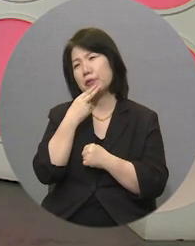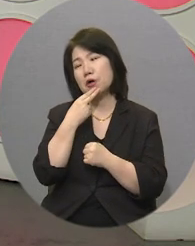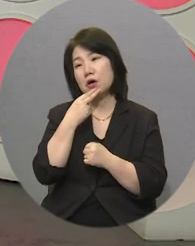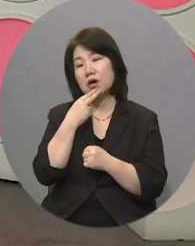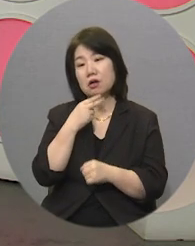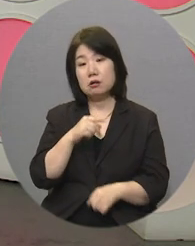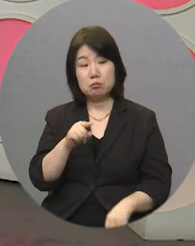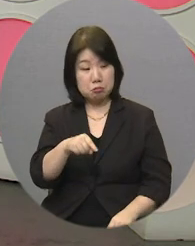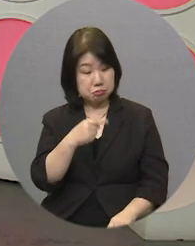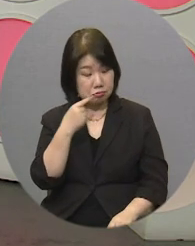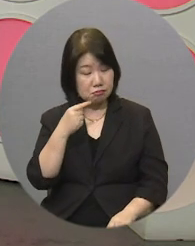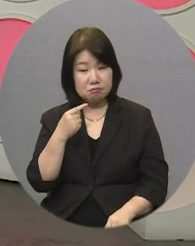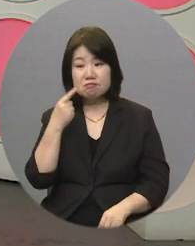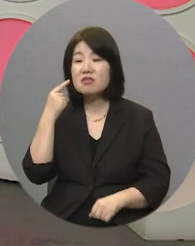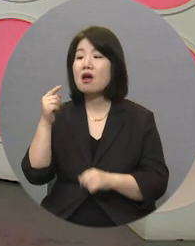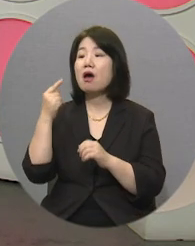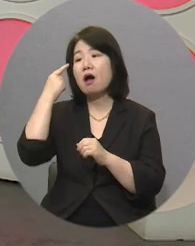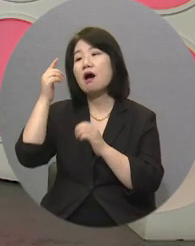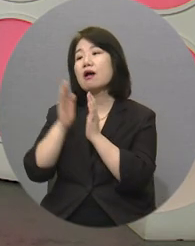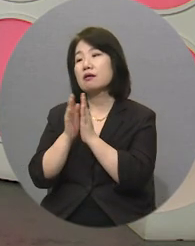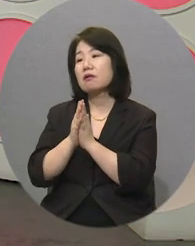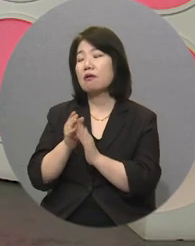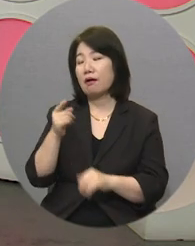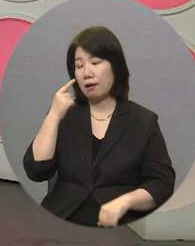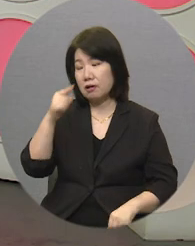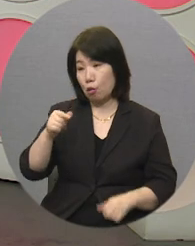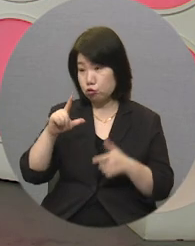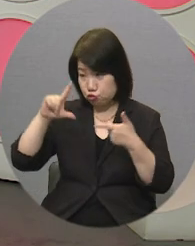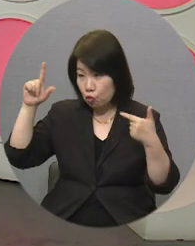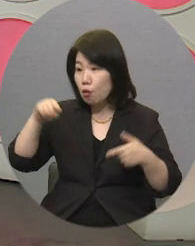너 좋을 대로 해. 네가 주인공이잖아.